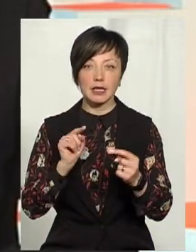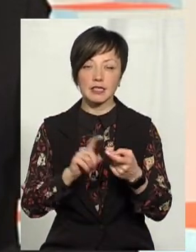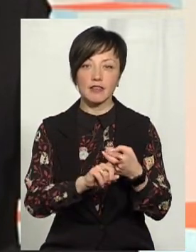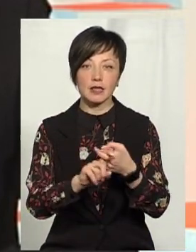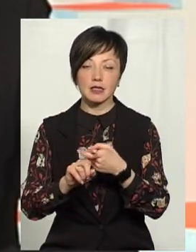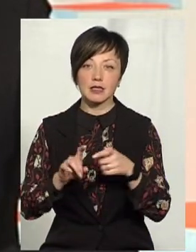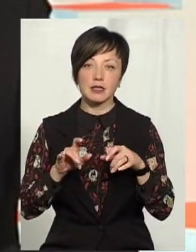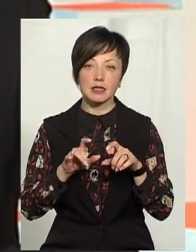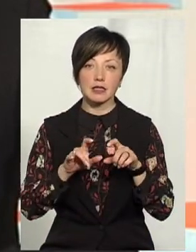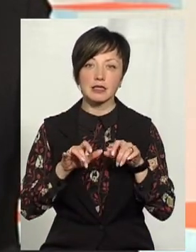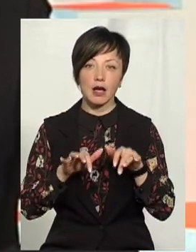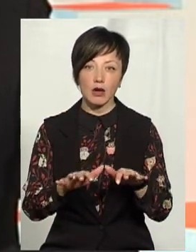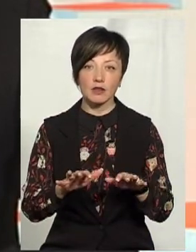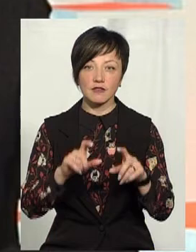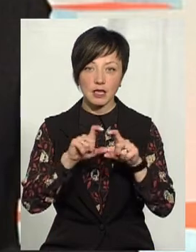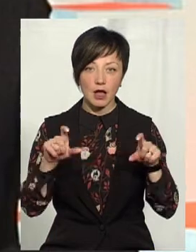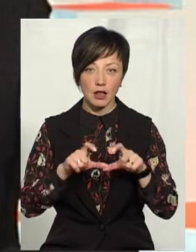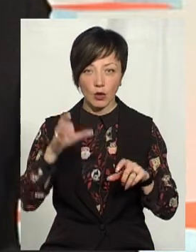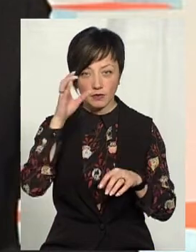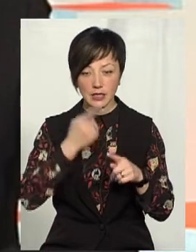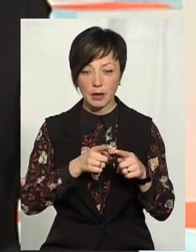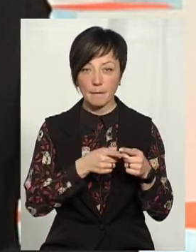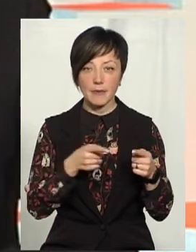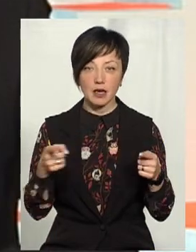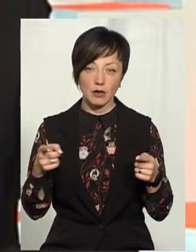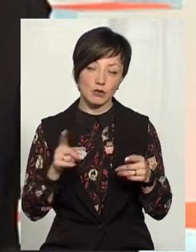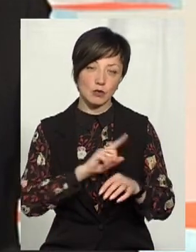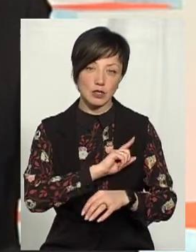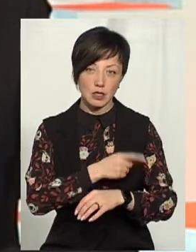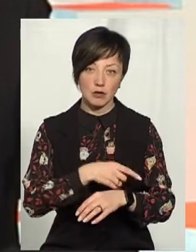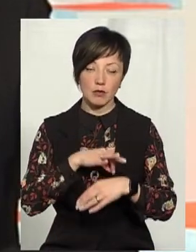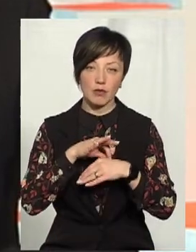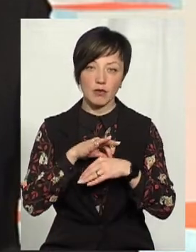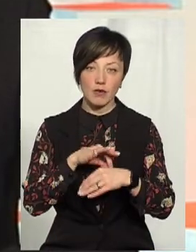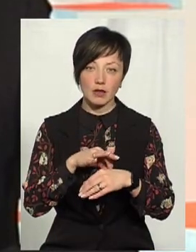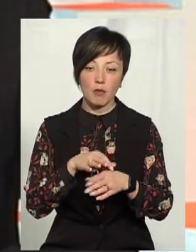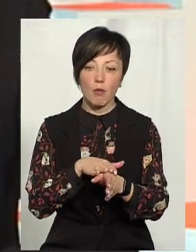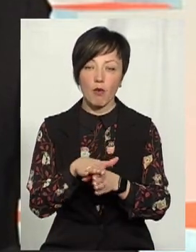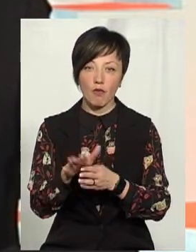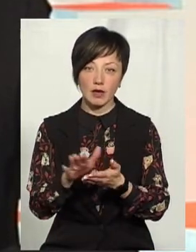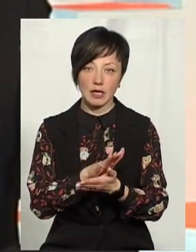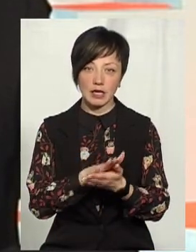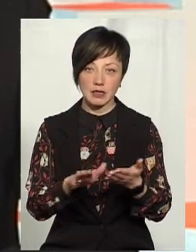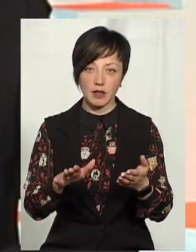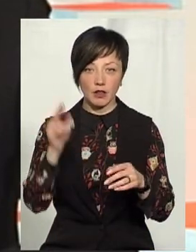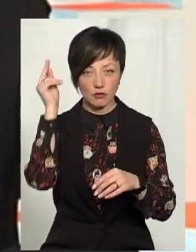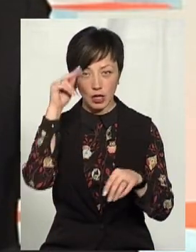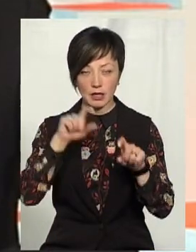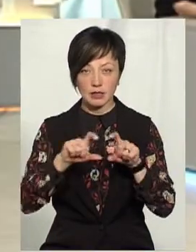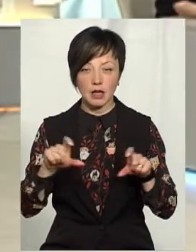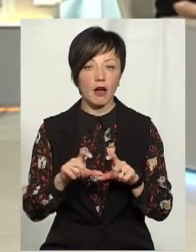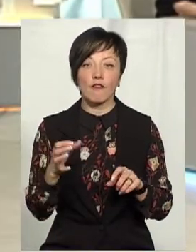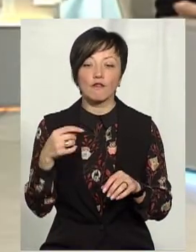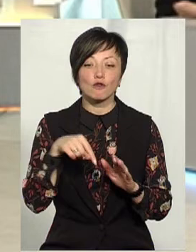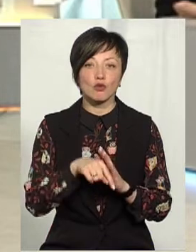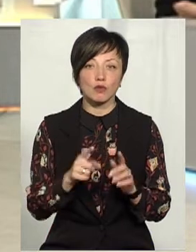дезінфікаційних заходів у закладах освіти. Тому, власне, цей період вони будуть посилені, буде проведена повна дезінфекція навчальних закладів, щоб